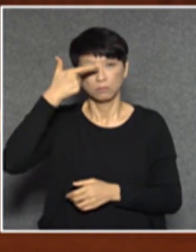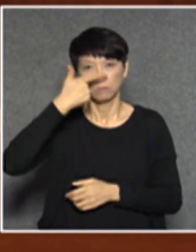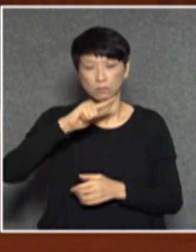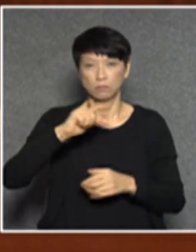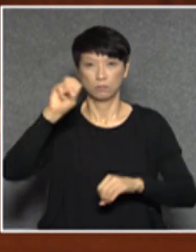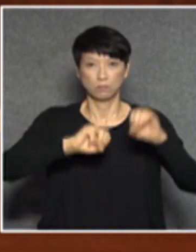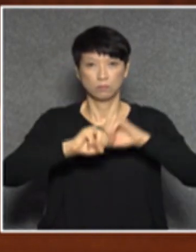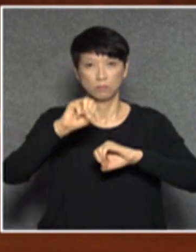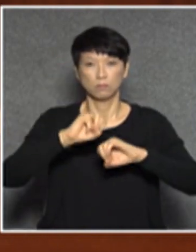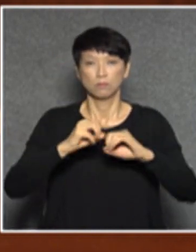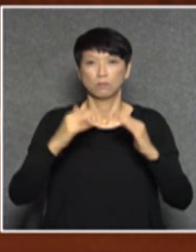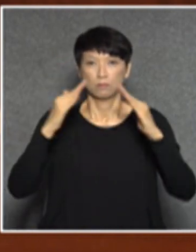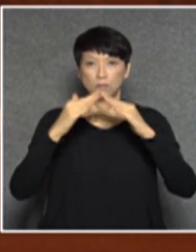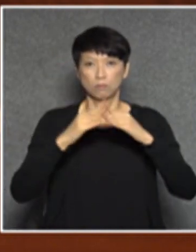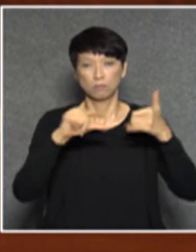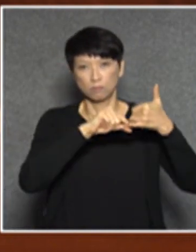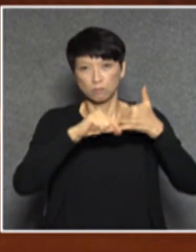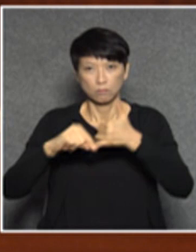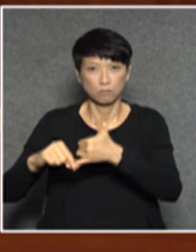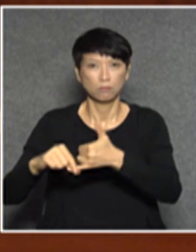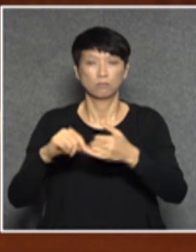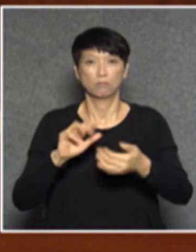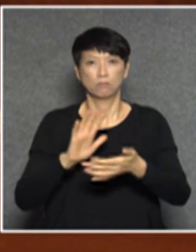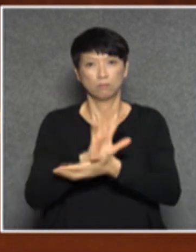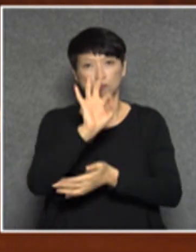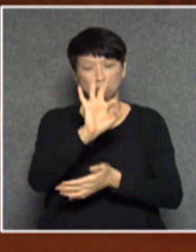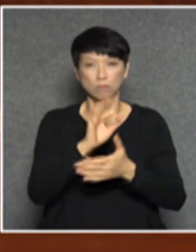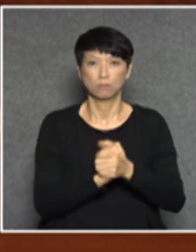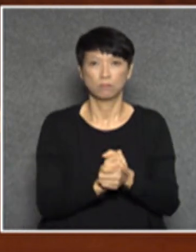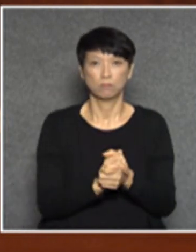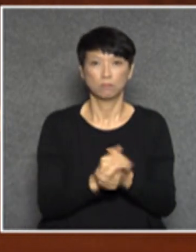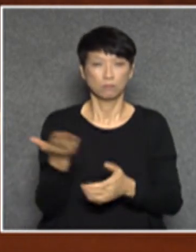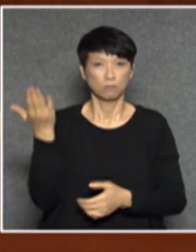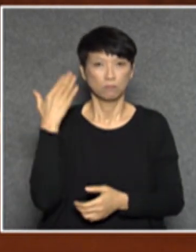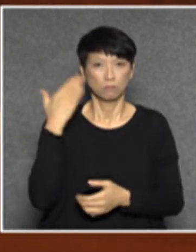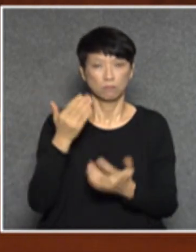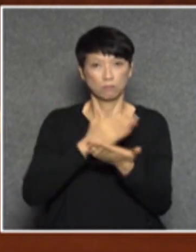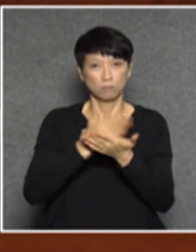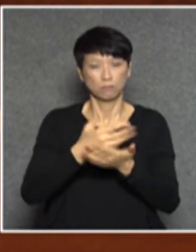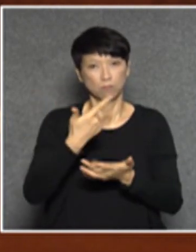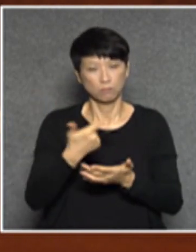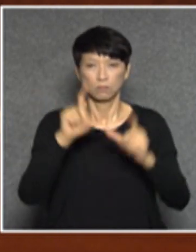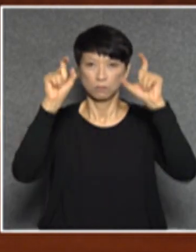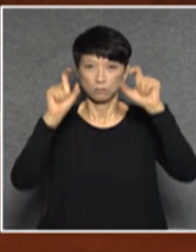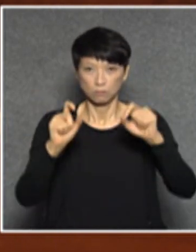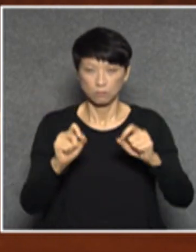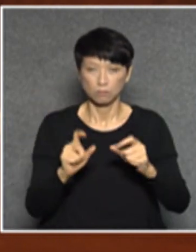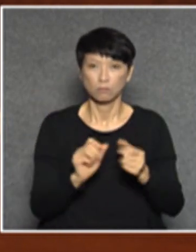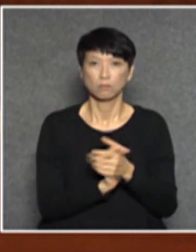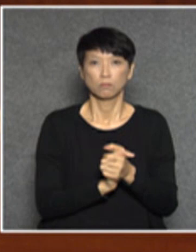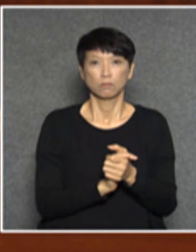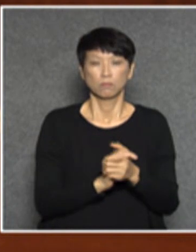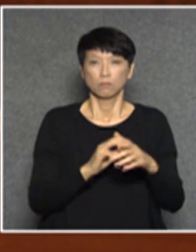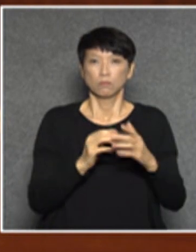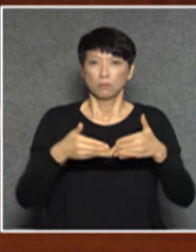布拖延了3年，過去3年政府已經無數次向立法會作解釋說明，任何香港市民都不